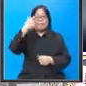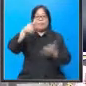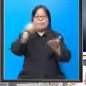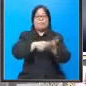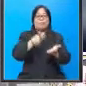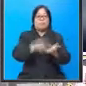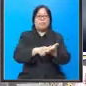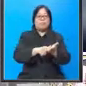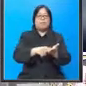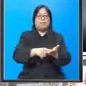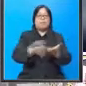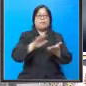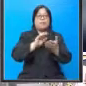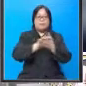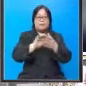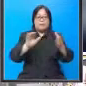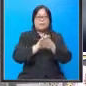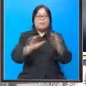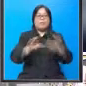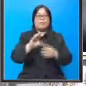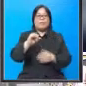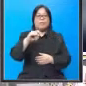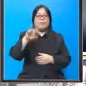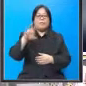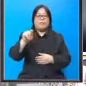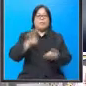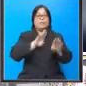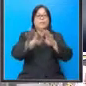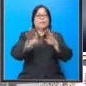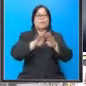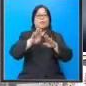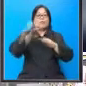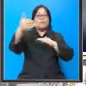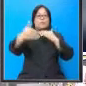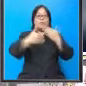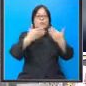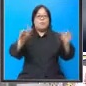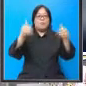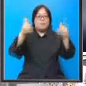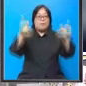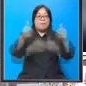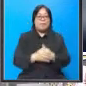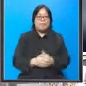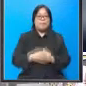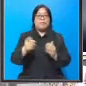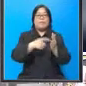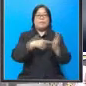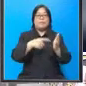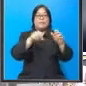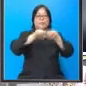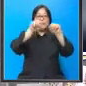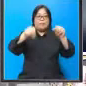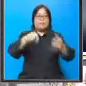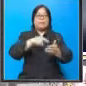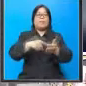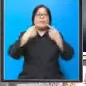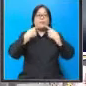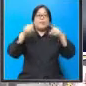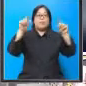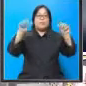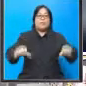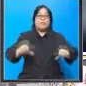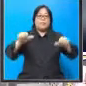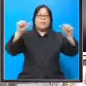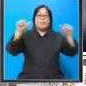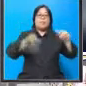laporan pemeriksaan Convenant di pintu masuk mengeflash Exception sistem ini telah berjaya